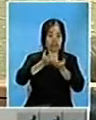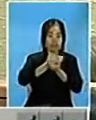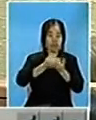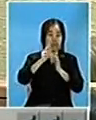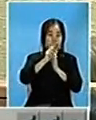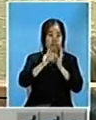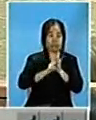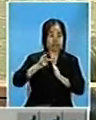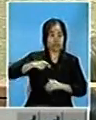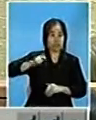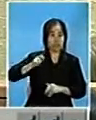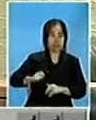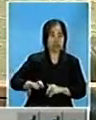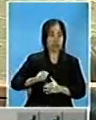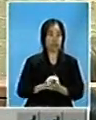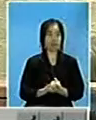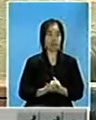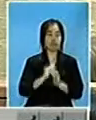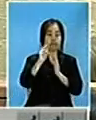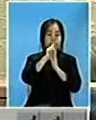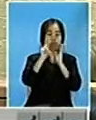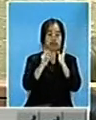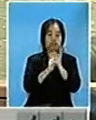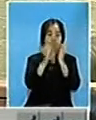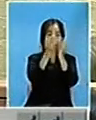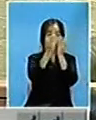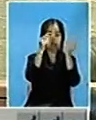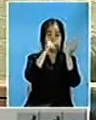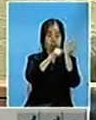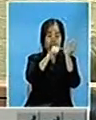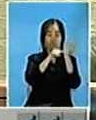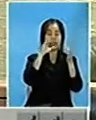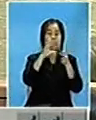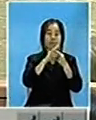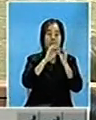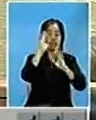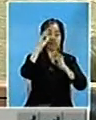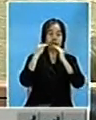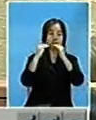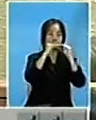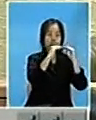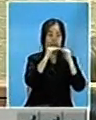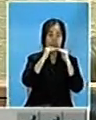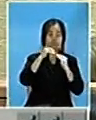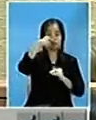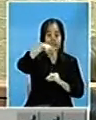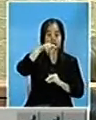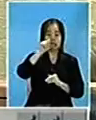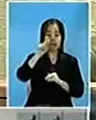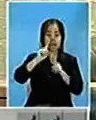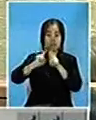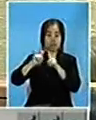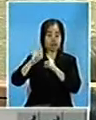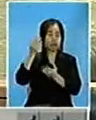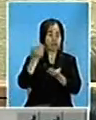ที่ถือในมือผมข้างขวามือนี้คือรัฐธรรมนูญที่เป็นประชาธิปไตยจะมาพ.ศ.ใดก็ตามก็เป็นประชาธิ